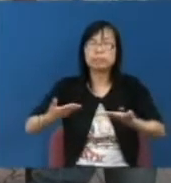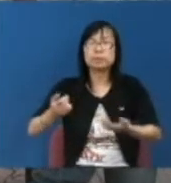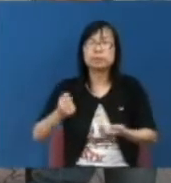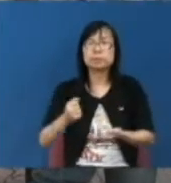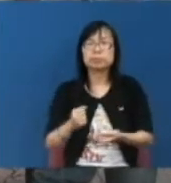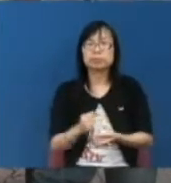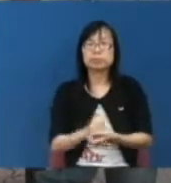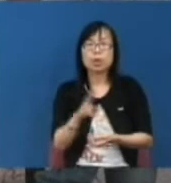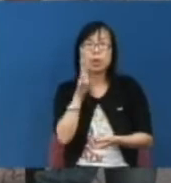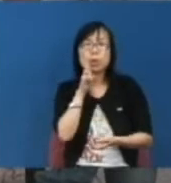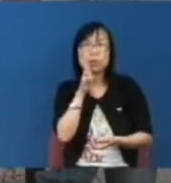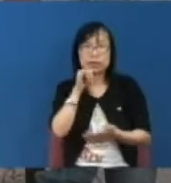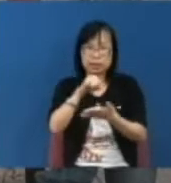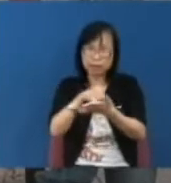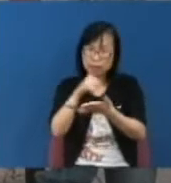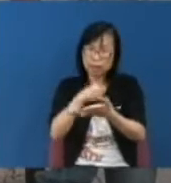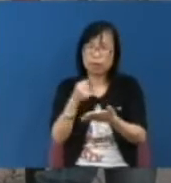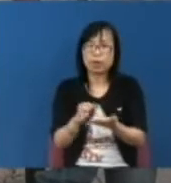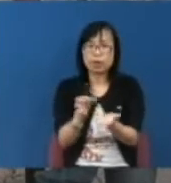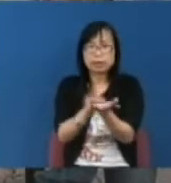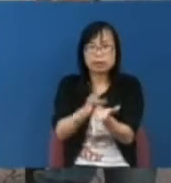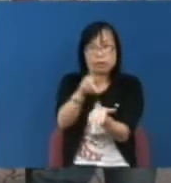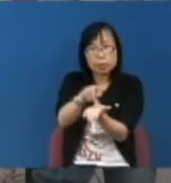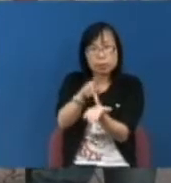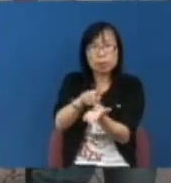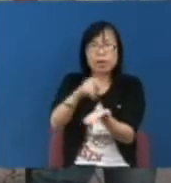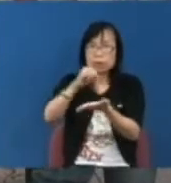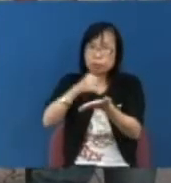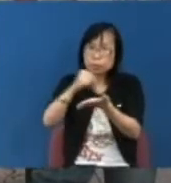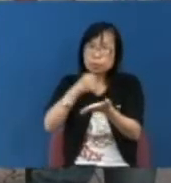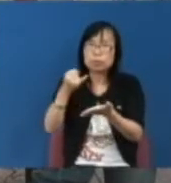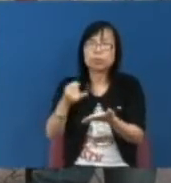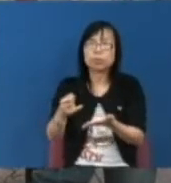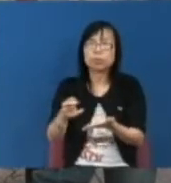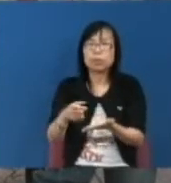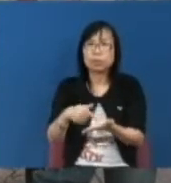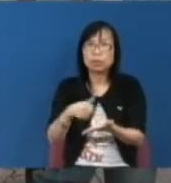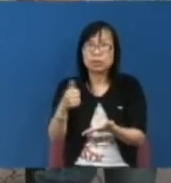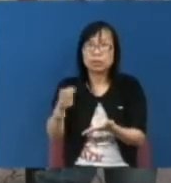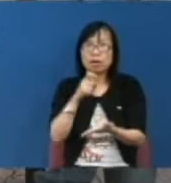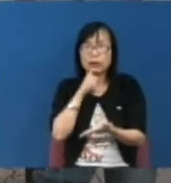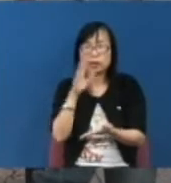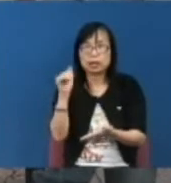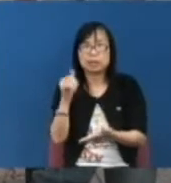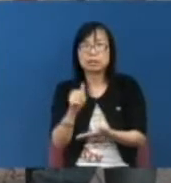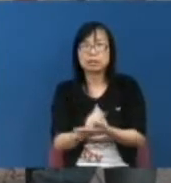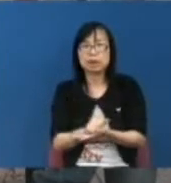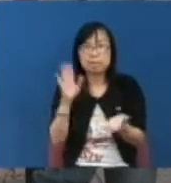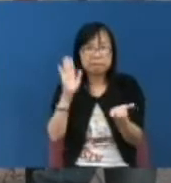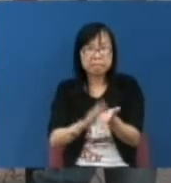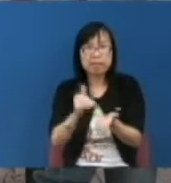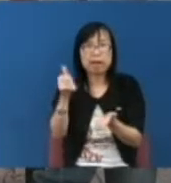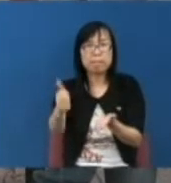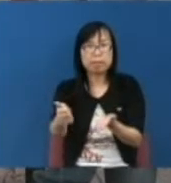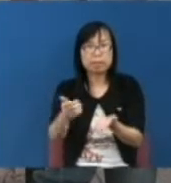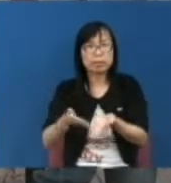譬如話喺差餉地租啊，或者你喺稅務優惠嗰度咧，即係大家 其實係應該有真係要有一啲獎賞嘅計劃